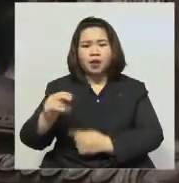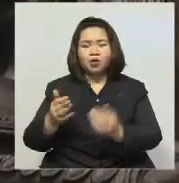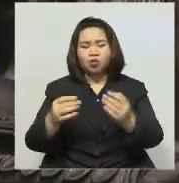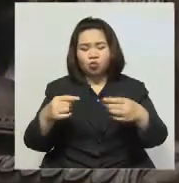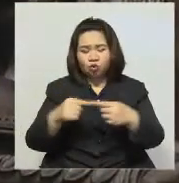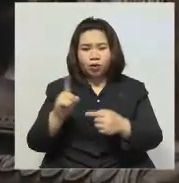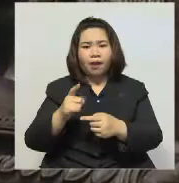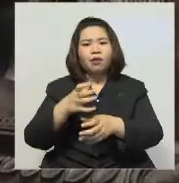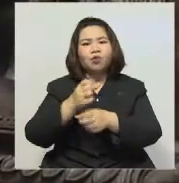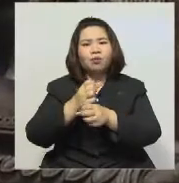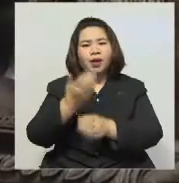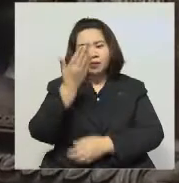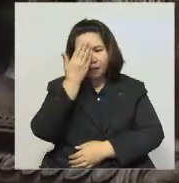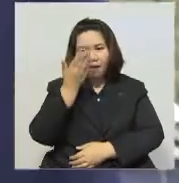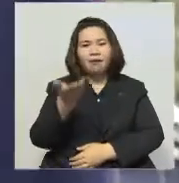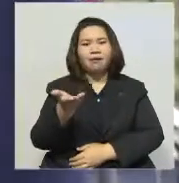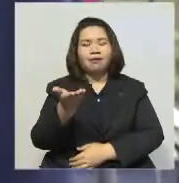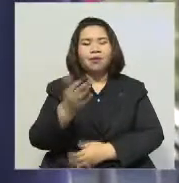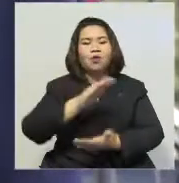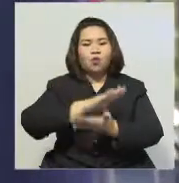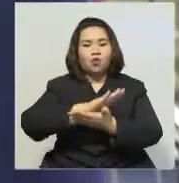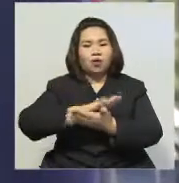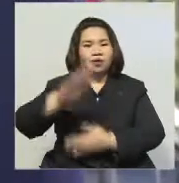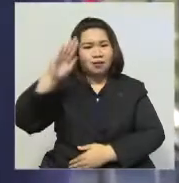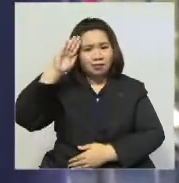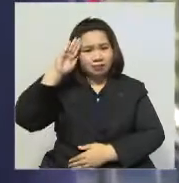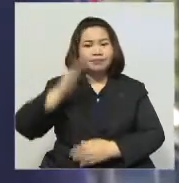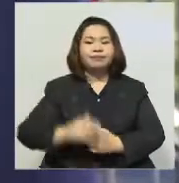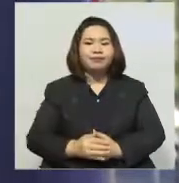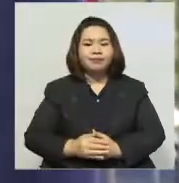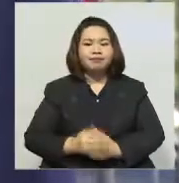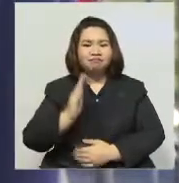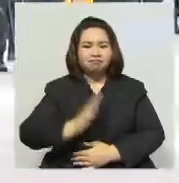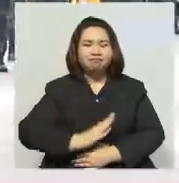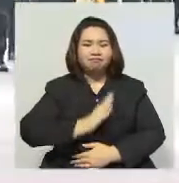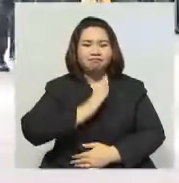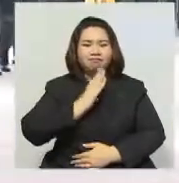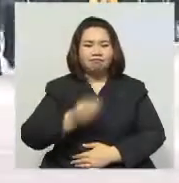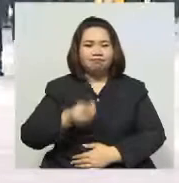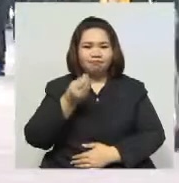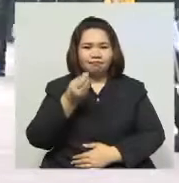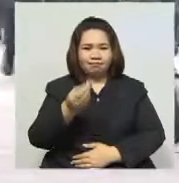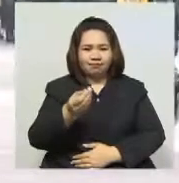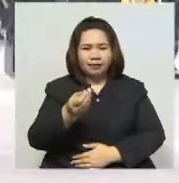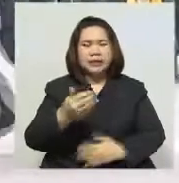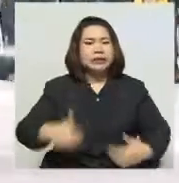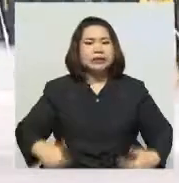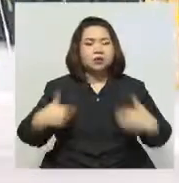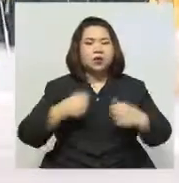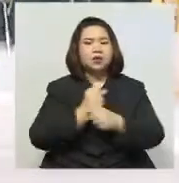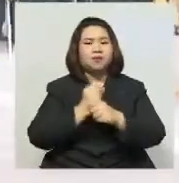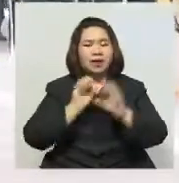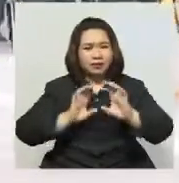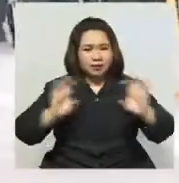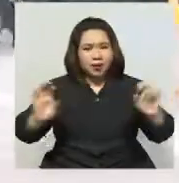น้ากองบัญชาการโรงเรียนนายร้อยพระจุลจอมเกล้าจัดขึ้นอย่างสมเกียรติเพื่อเทิดเกียรติและอำลาชีวิตราช